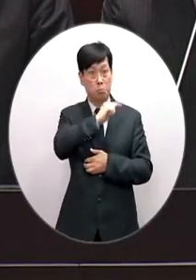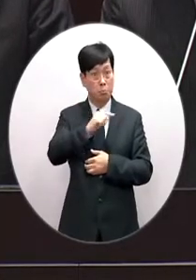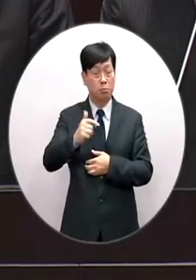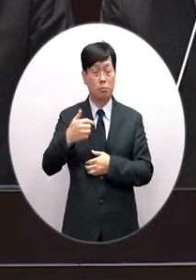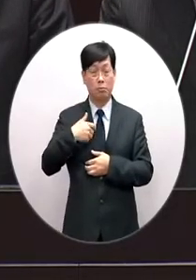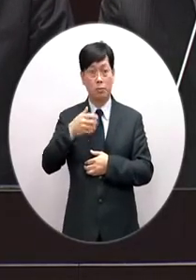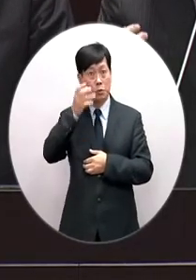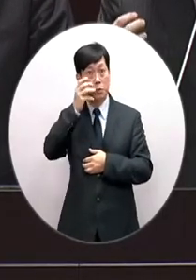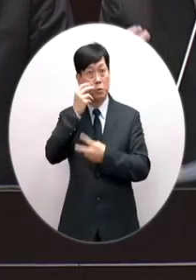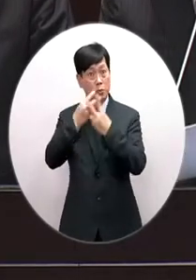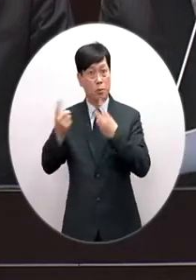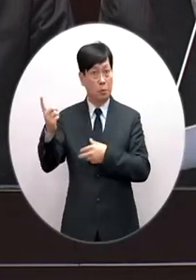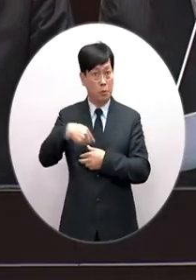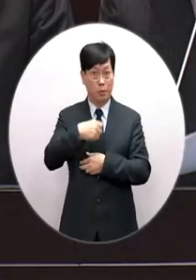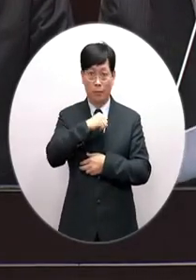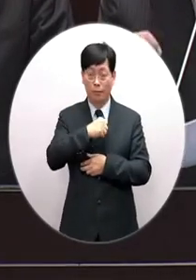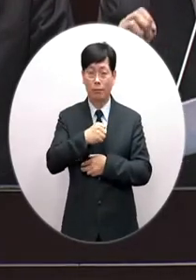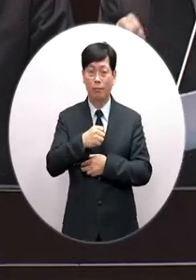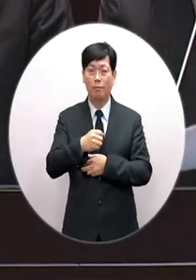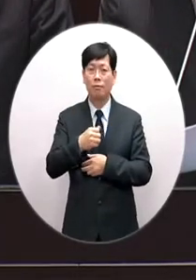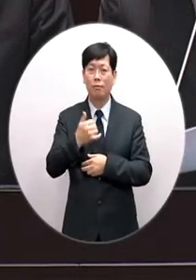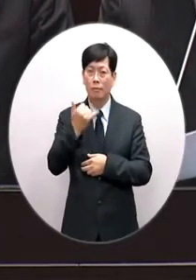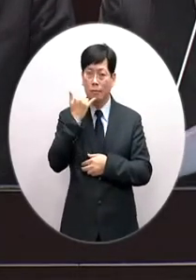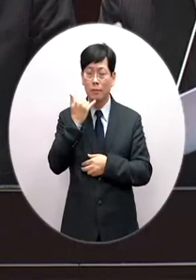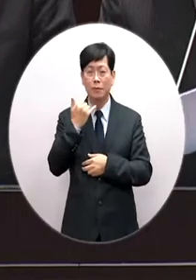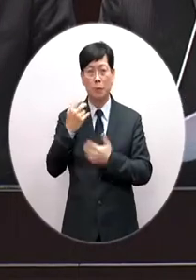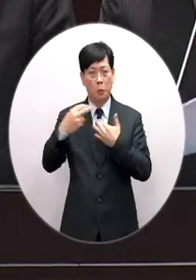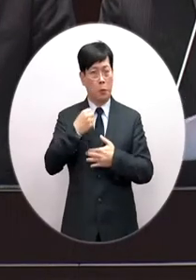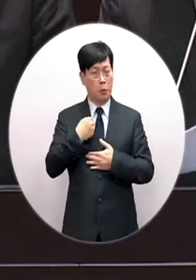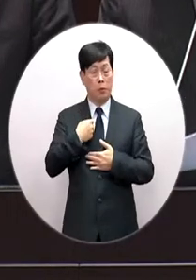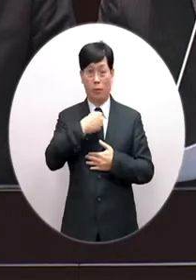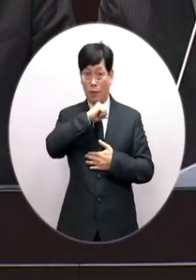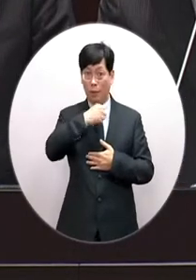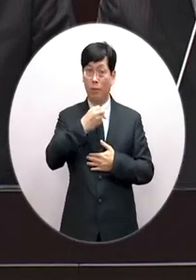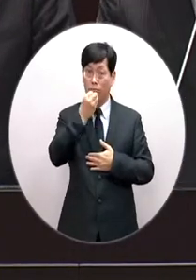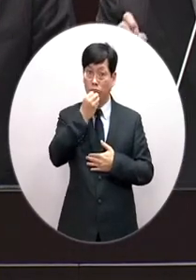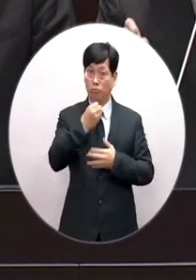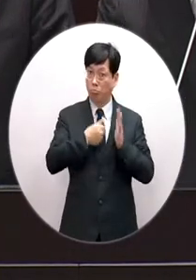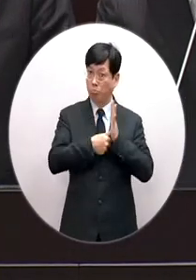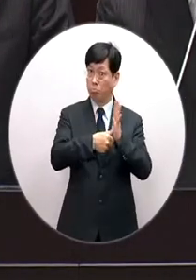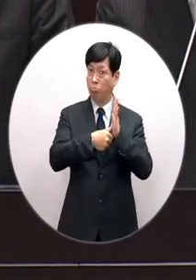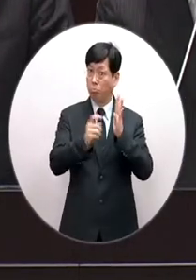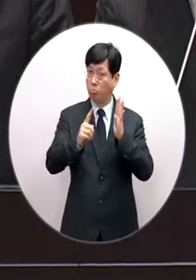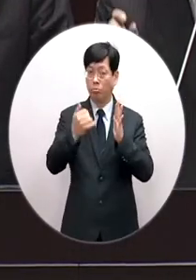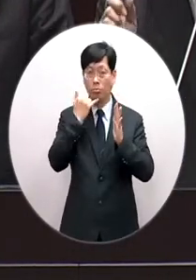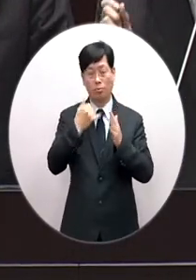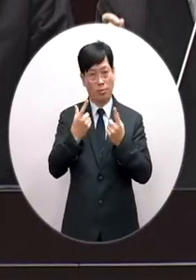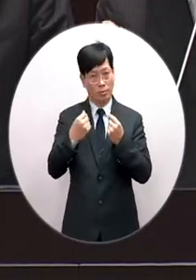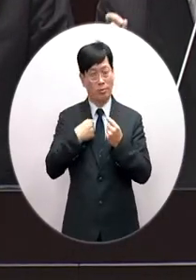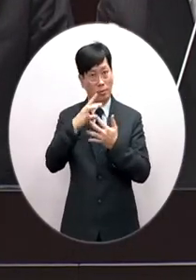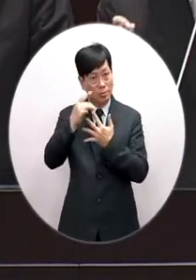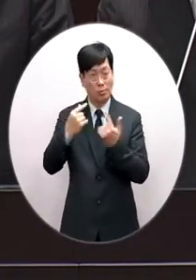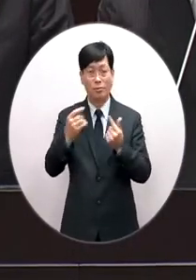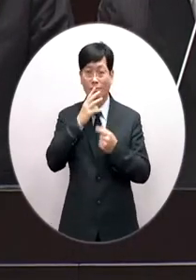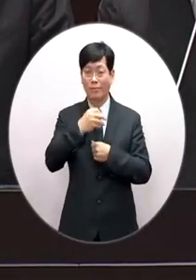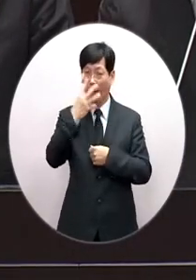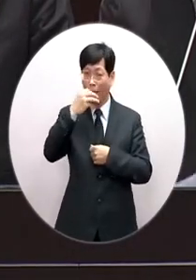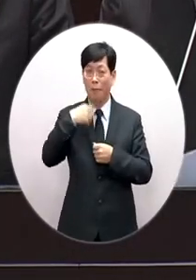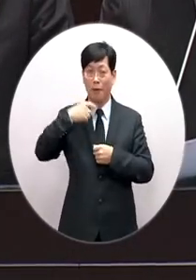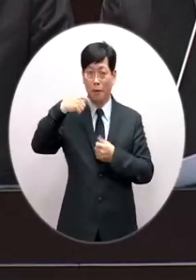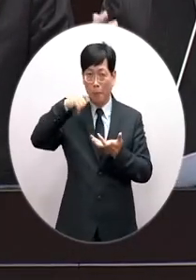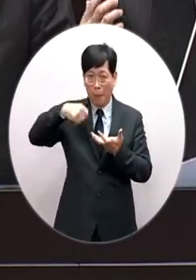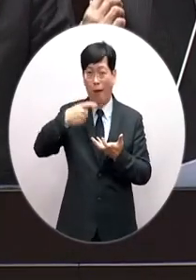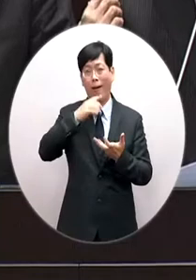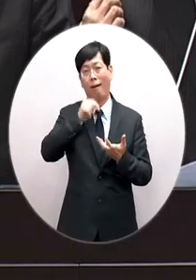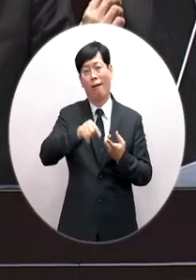进来的，他能够知道我们国人在享用的时候，他也能够去采用。我们的芒果冰就是这个概念嘛，